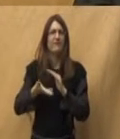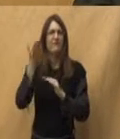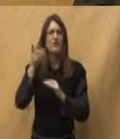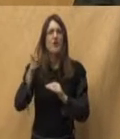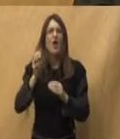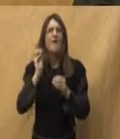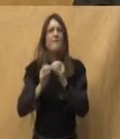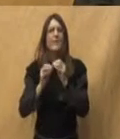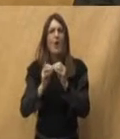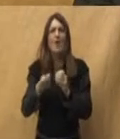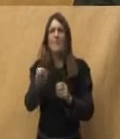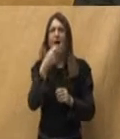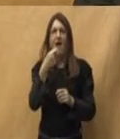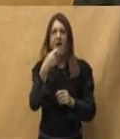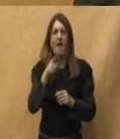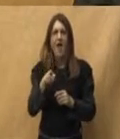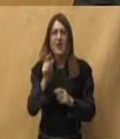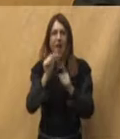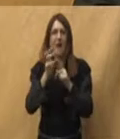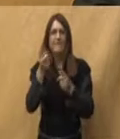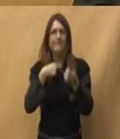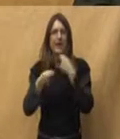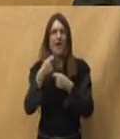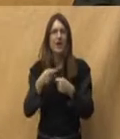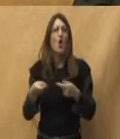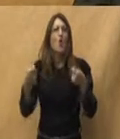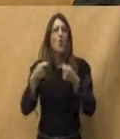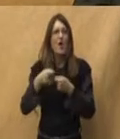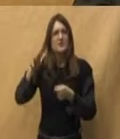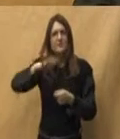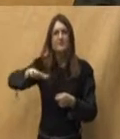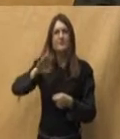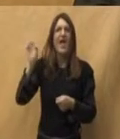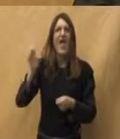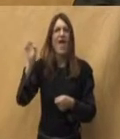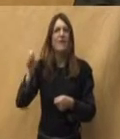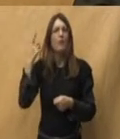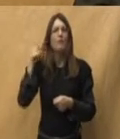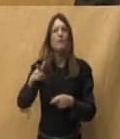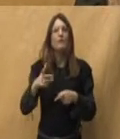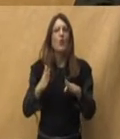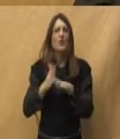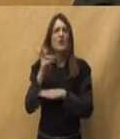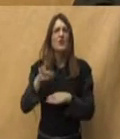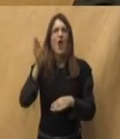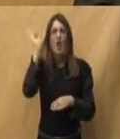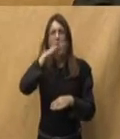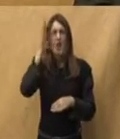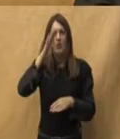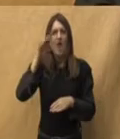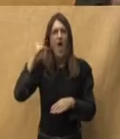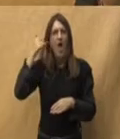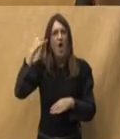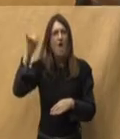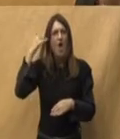problem sa hranom i prehranom na području Europe bio je slučaj lude govedine koji je počeo u